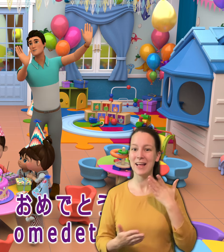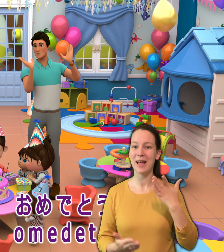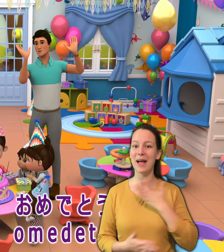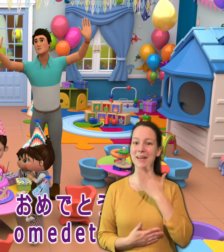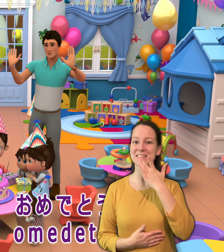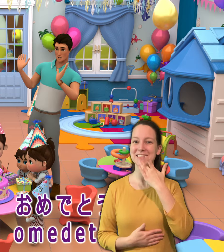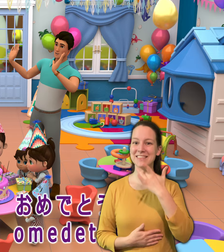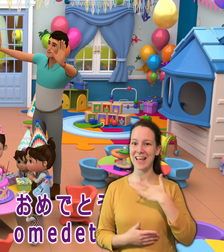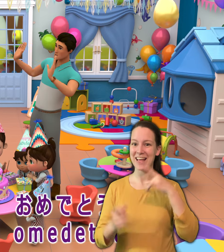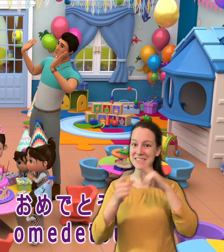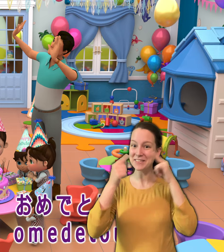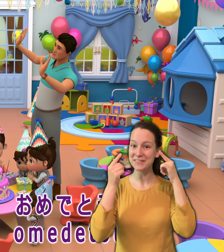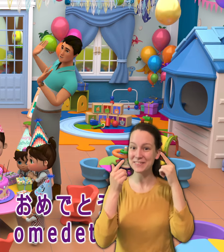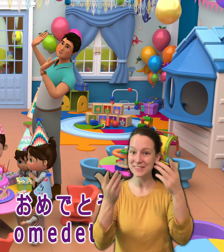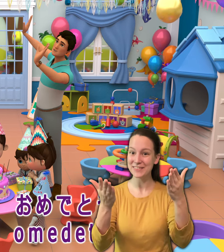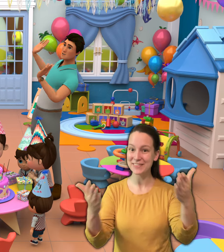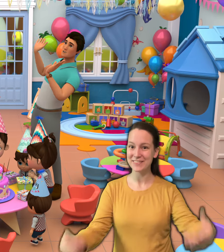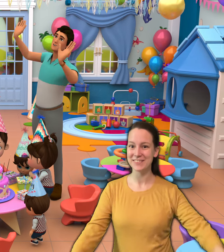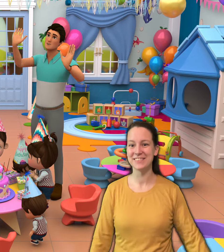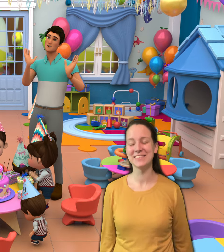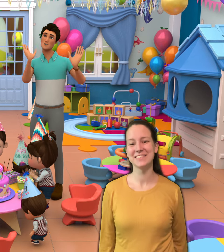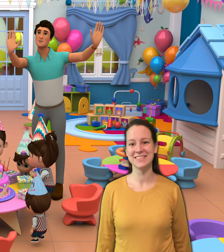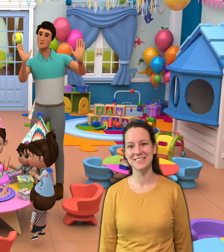誕生日おめでとう